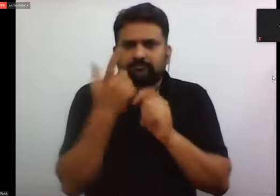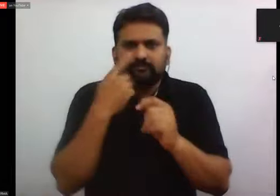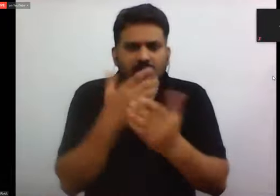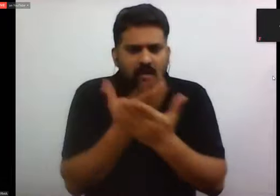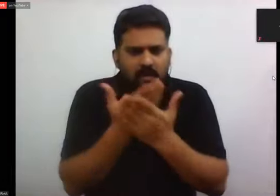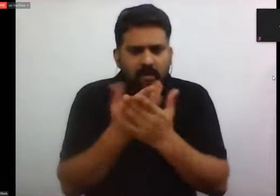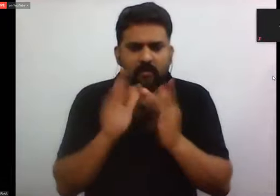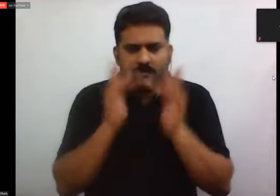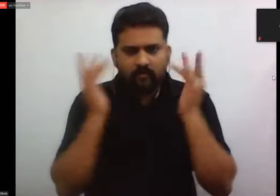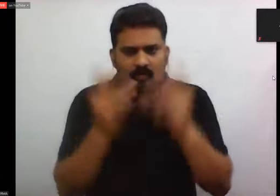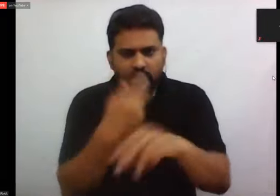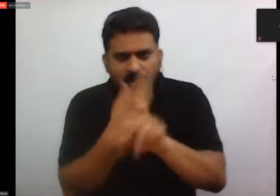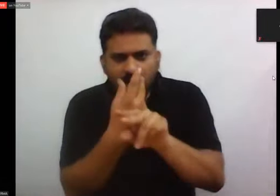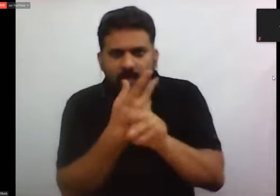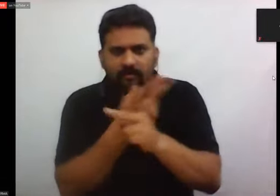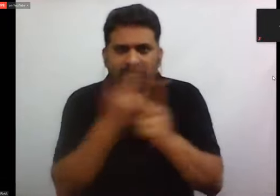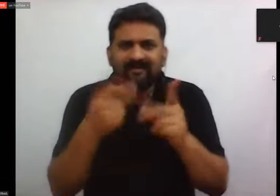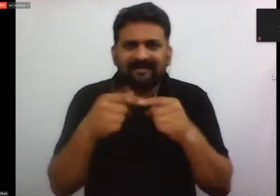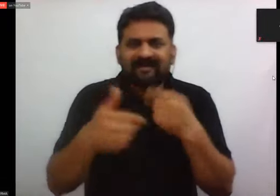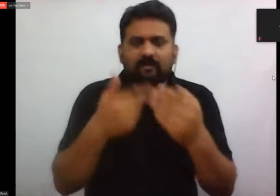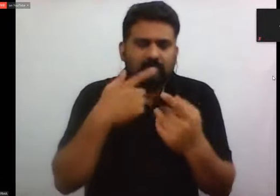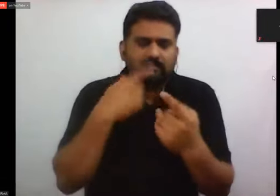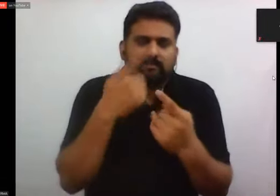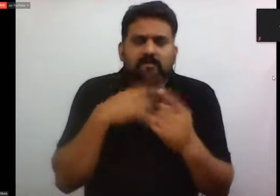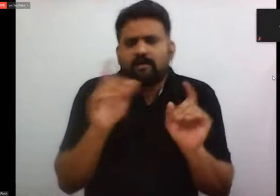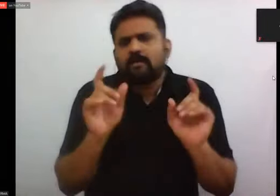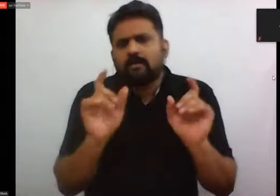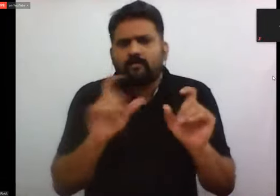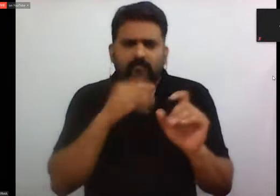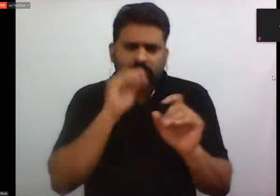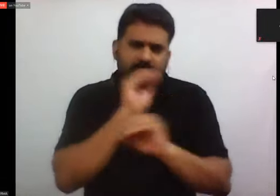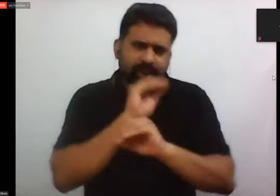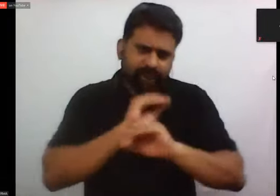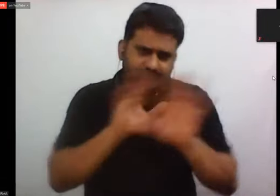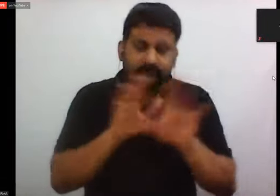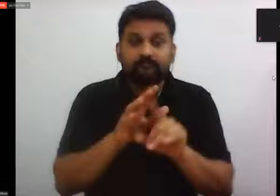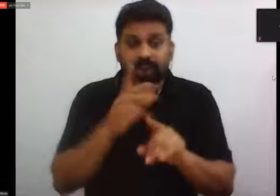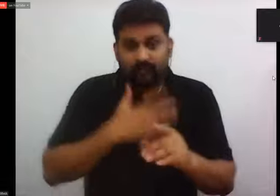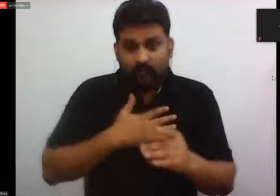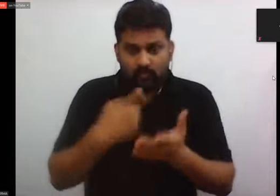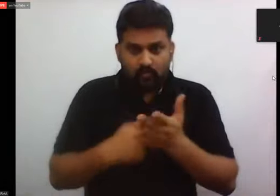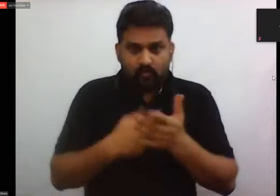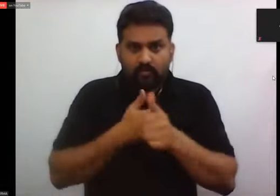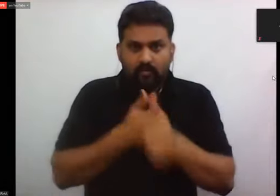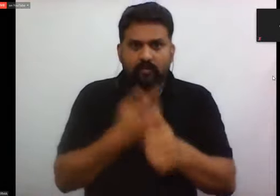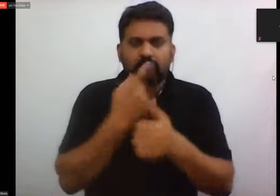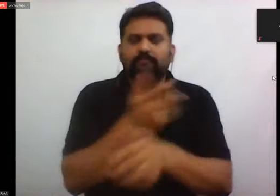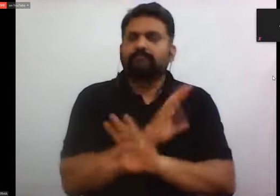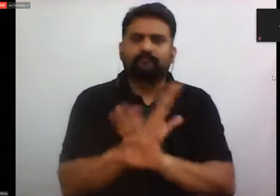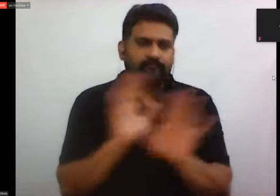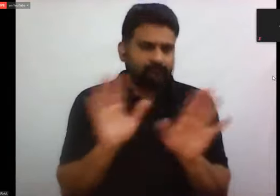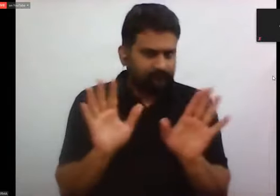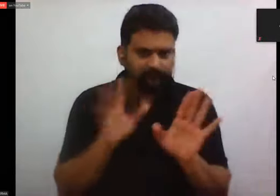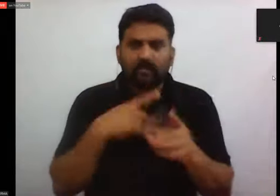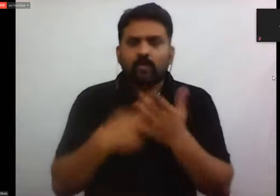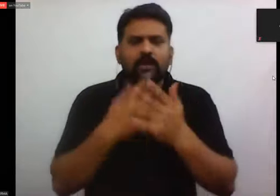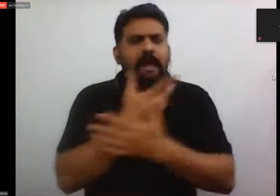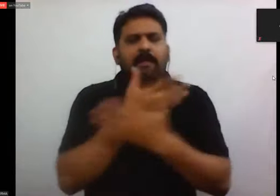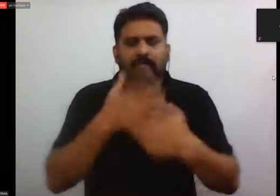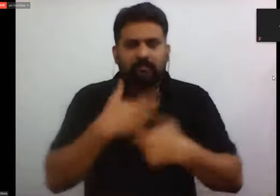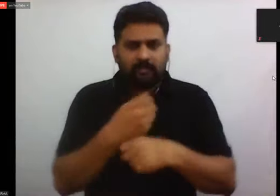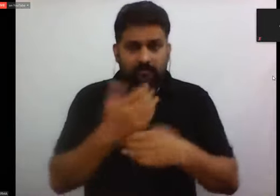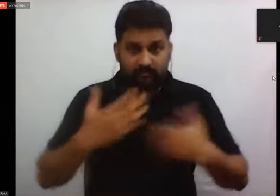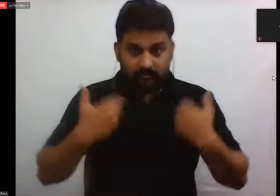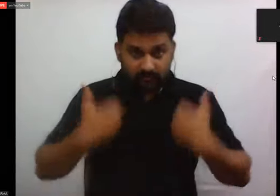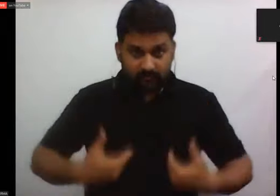वेबिनार्स एज वेल। सो जस्ट अ वर्ड ऑफ कॉशन, इट इज नॉट अवर रूल, वी आर नॉट मेकिंग रूल्स हियर।